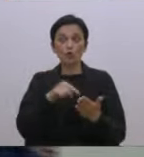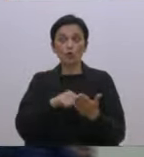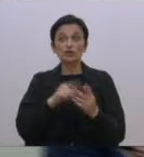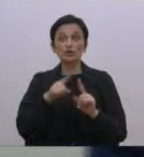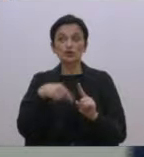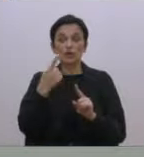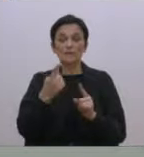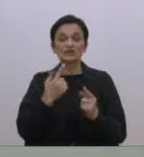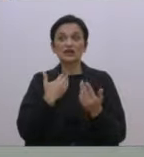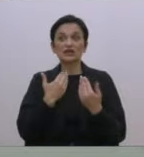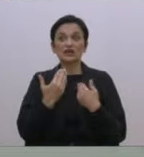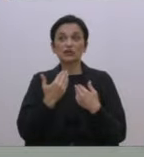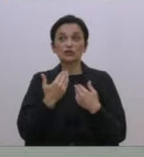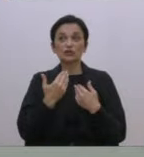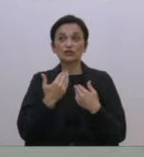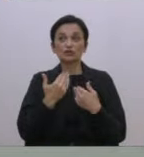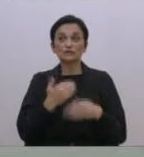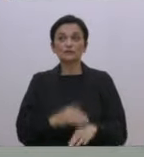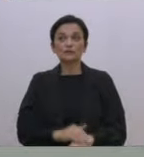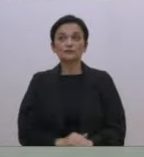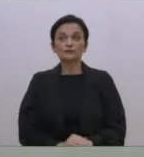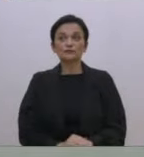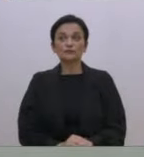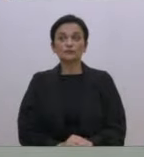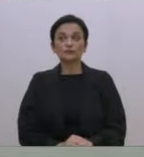შემდეგ კენჭის ხრა.